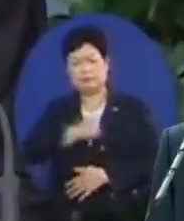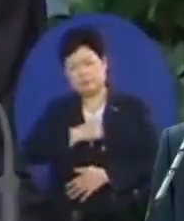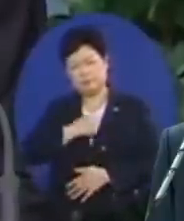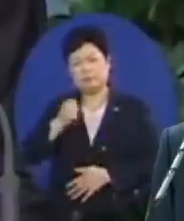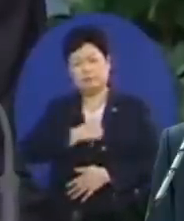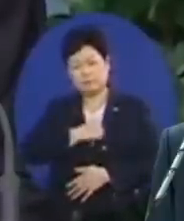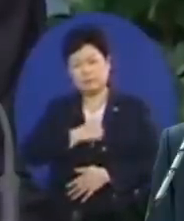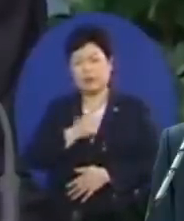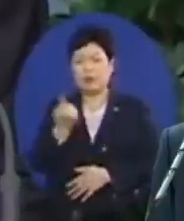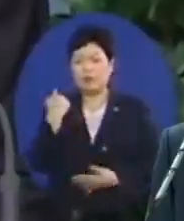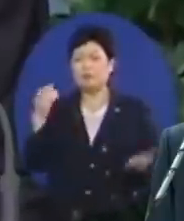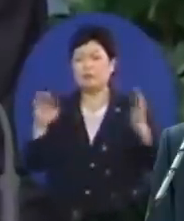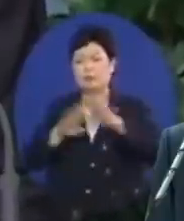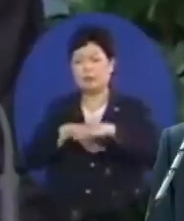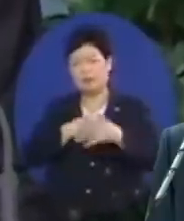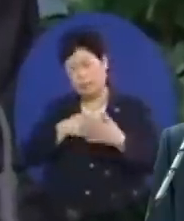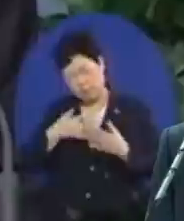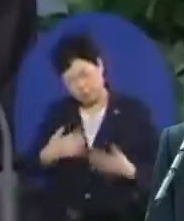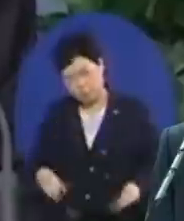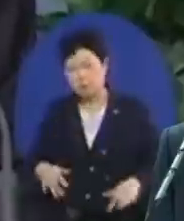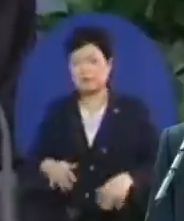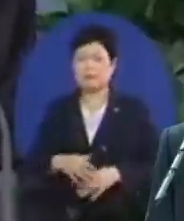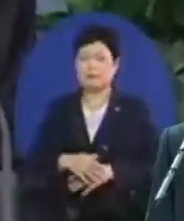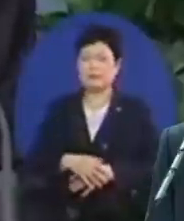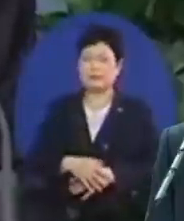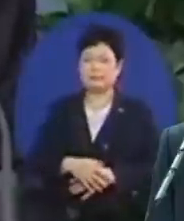답답하더라고요. 피곤하고